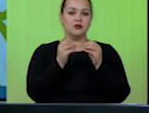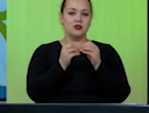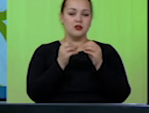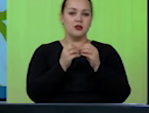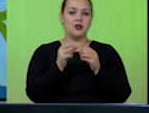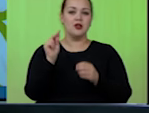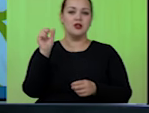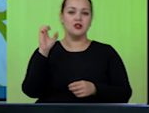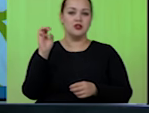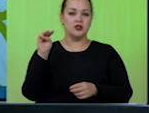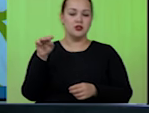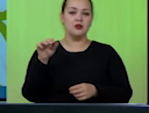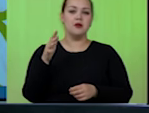частное